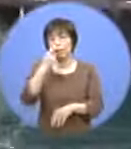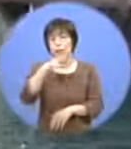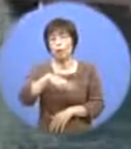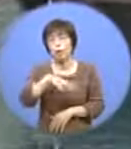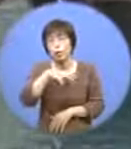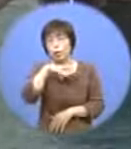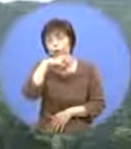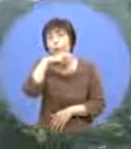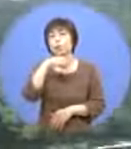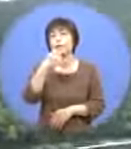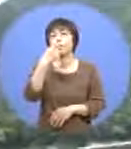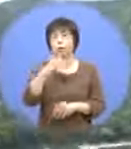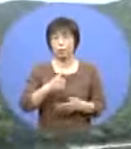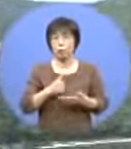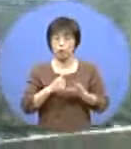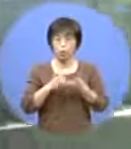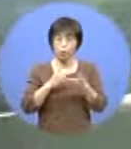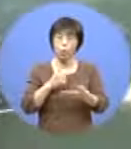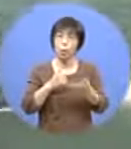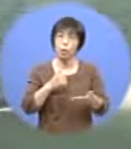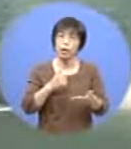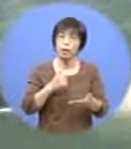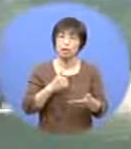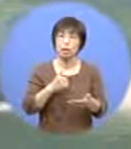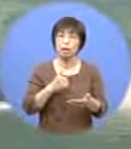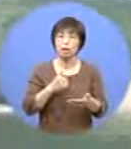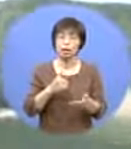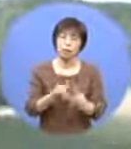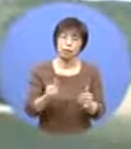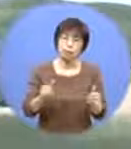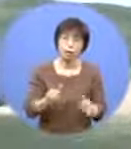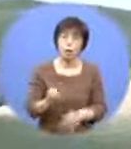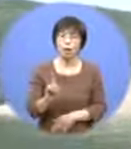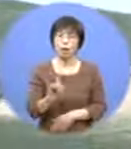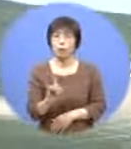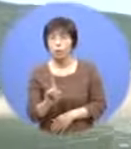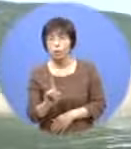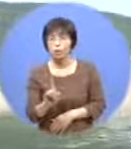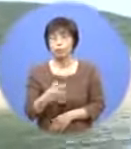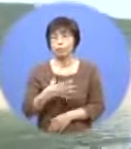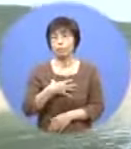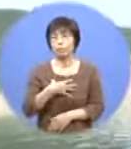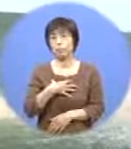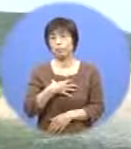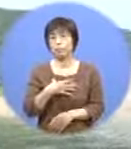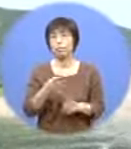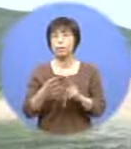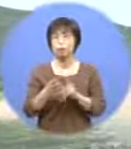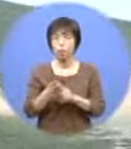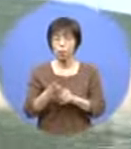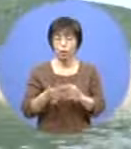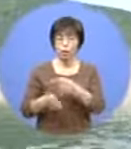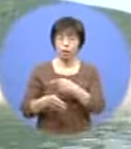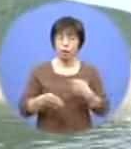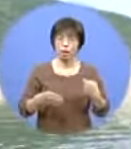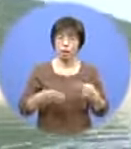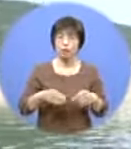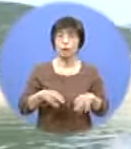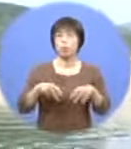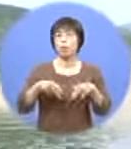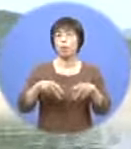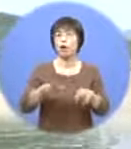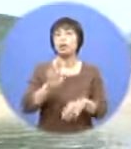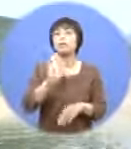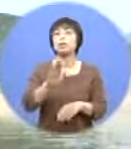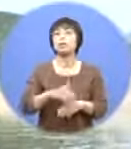てるんですよ。後の後継者どうしようかということが一番の悩みになってるんです。それとボランティアでやってるんですよ。